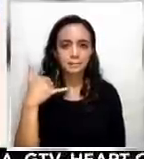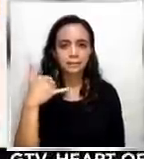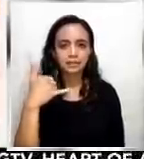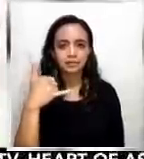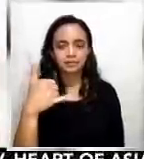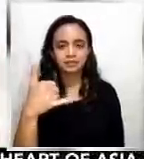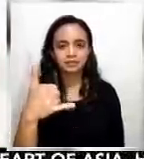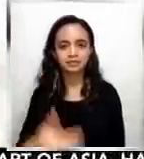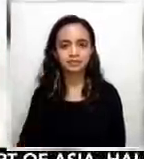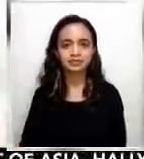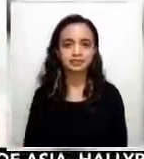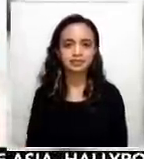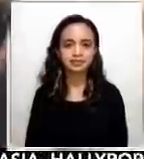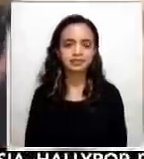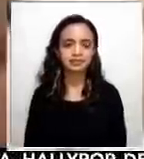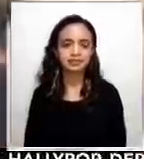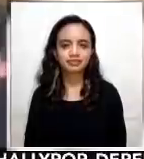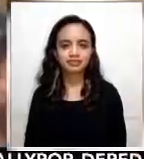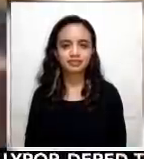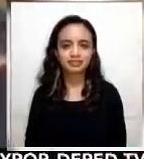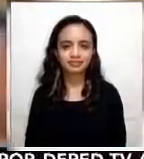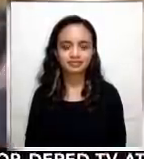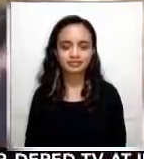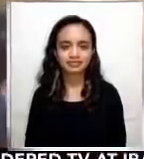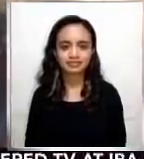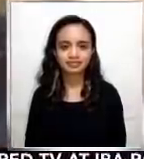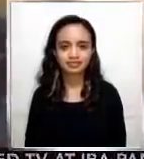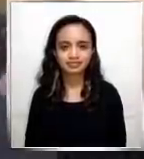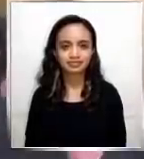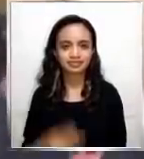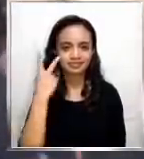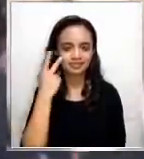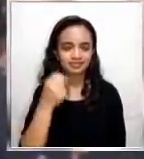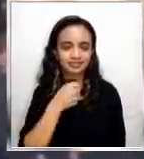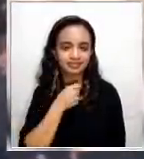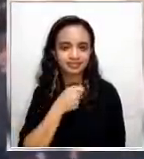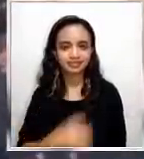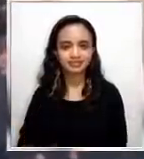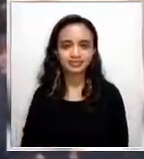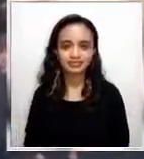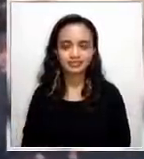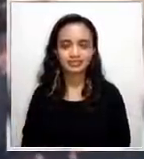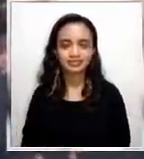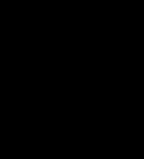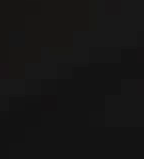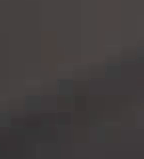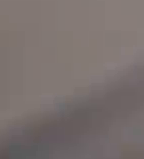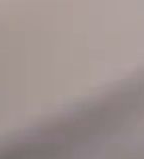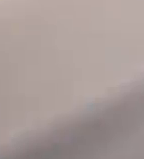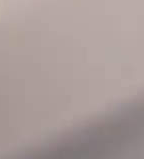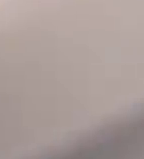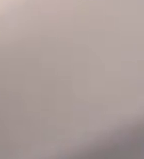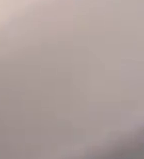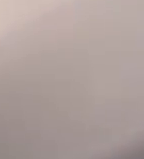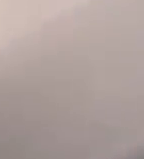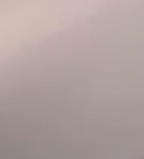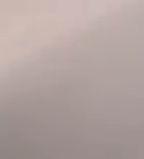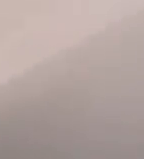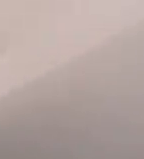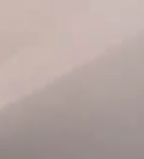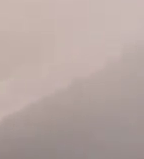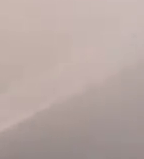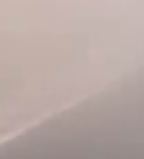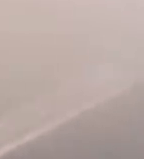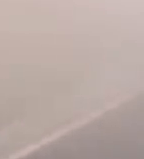Magpakailanman. Yan. Oscar Oida, nakatutok, 24 oras. Hindi natutulog ang mga